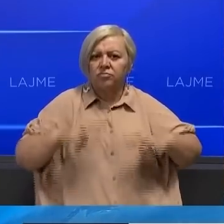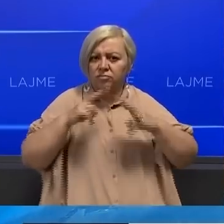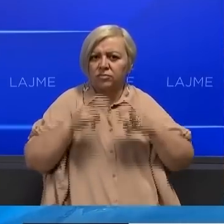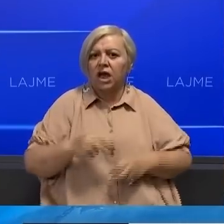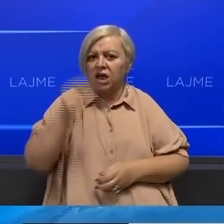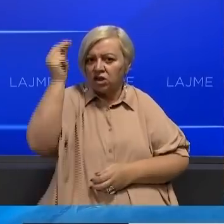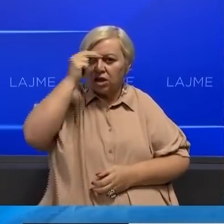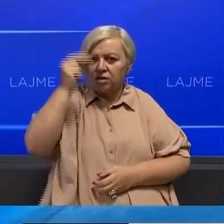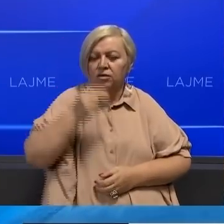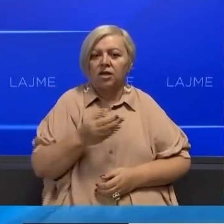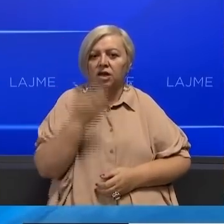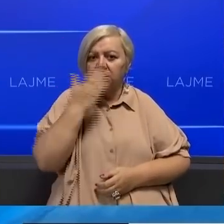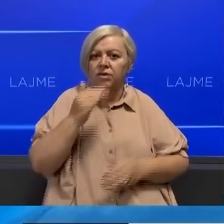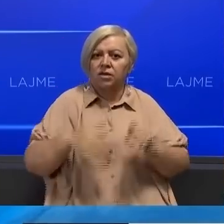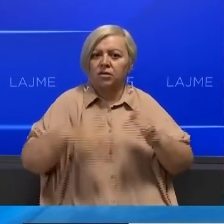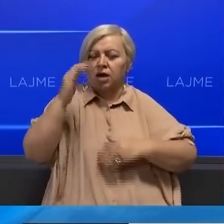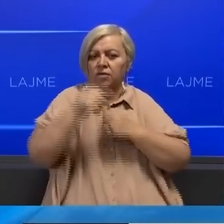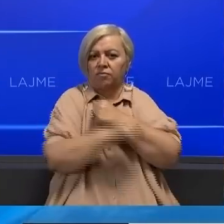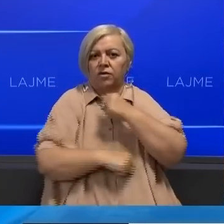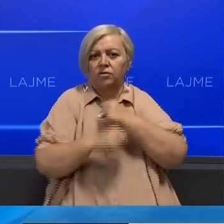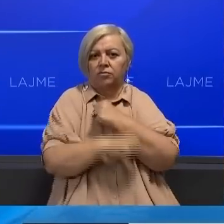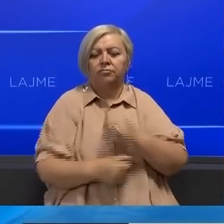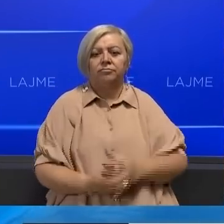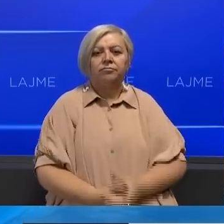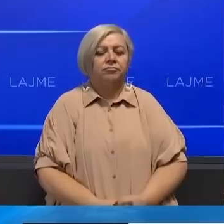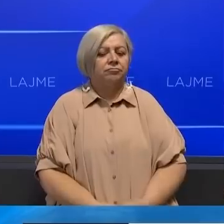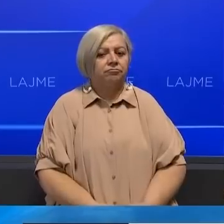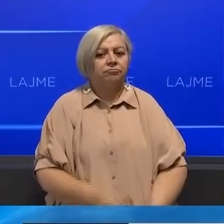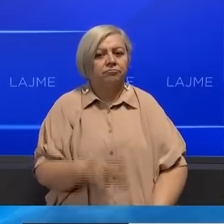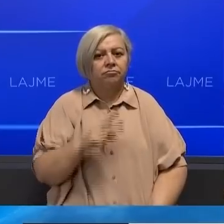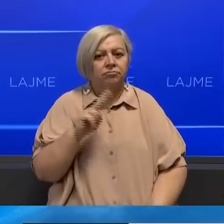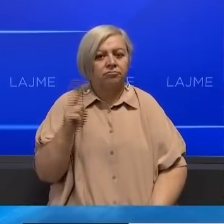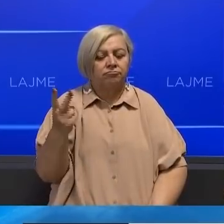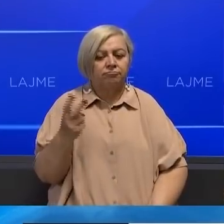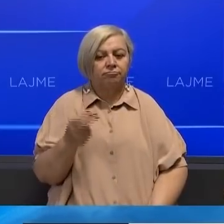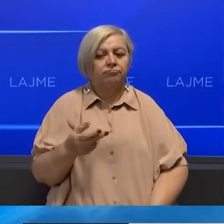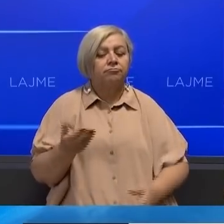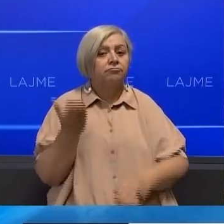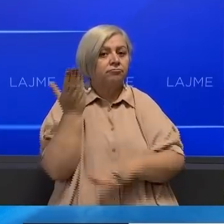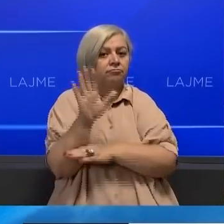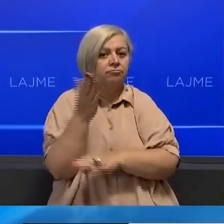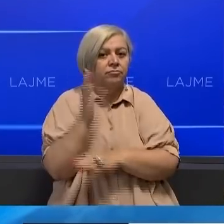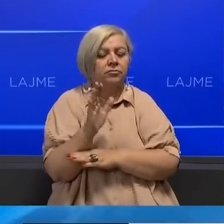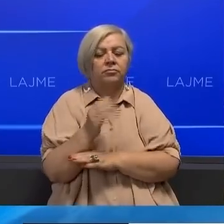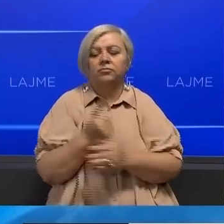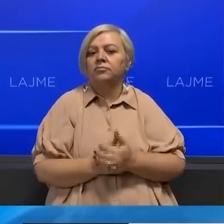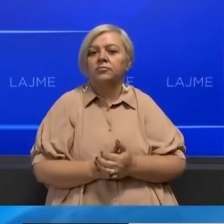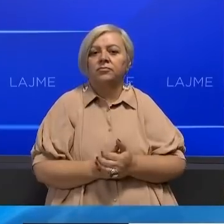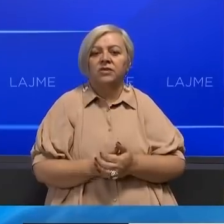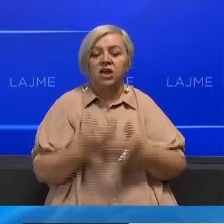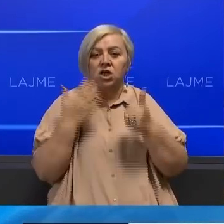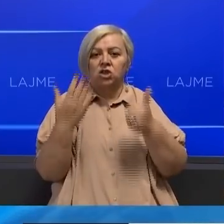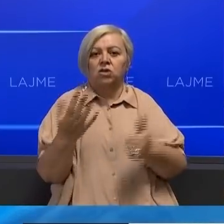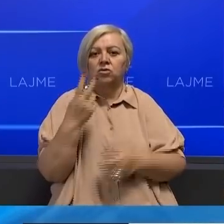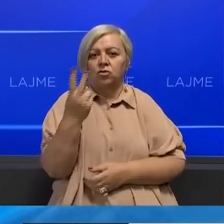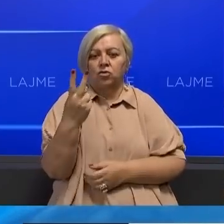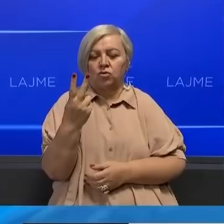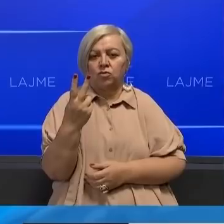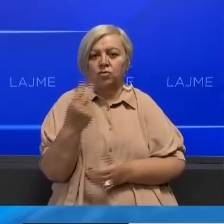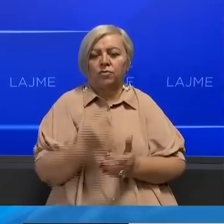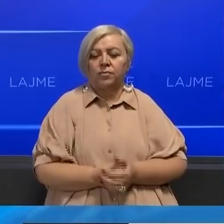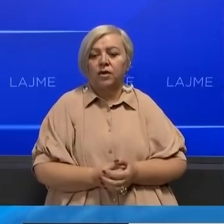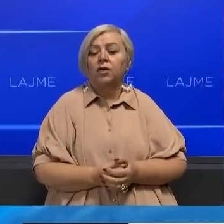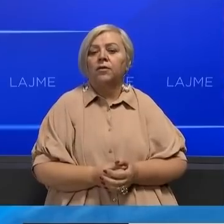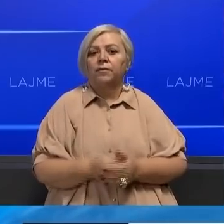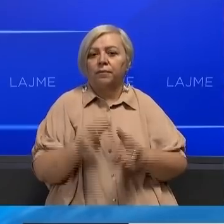aplikuara në arsimin e lartë Heras Plus. Ndërkohë, vetëm me pjesëmarrje të deputetëve të opozitës me 62 vota për,